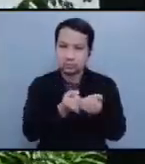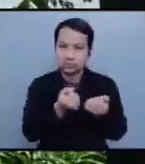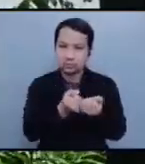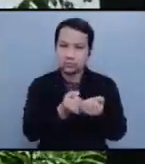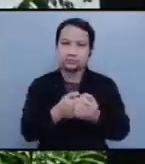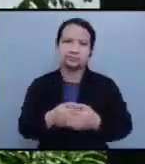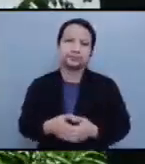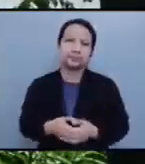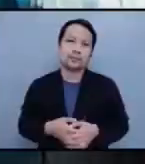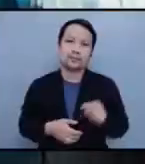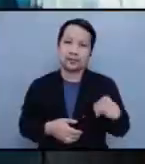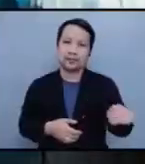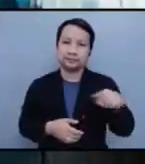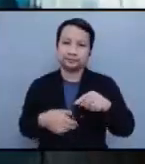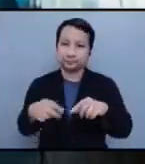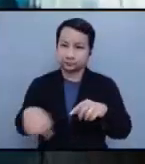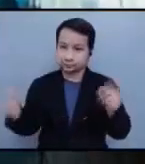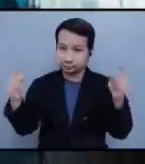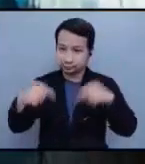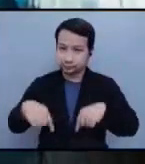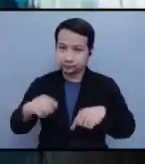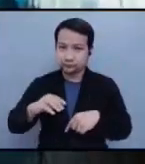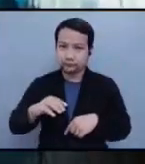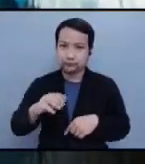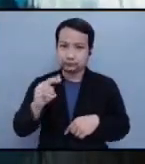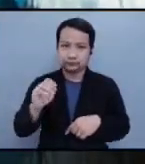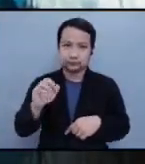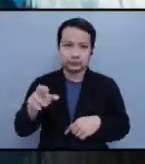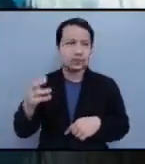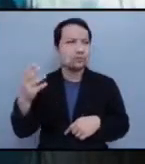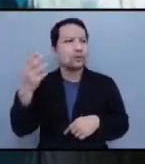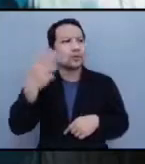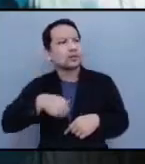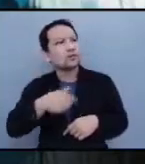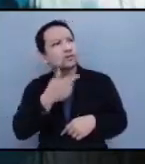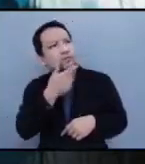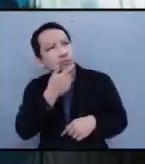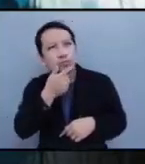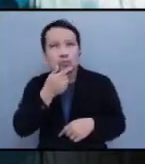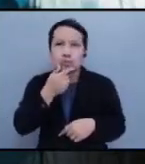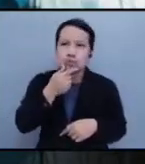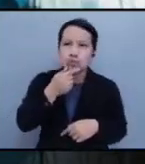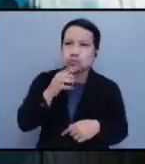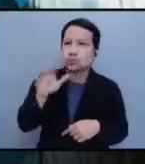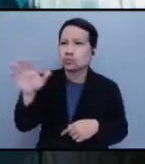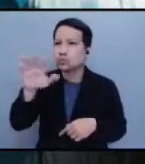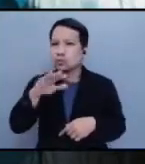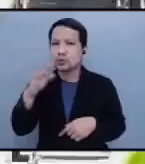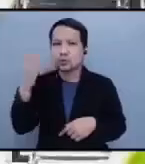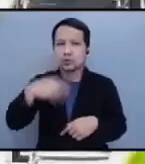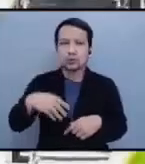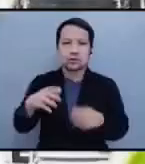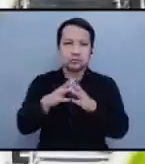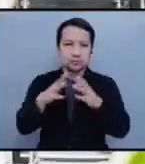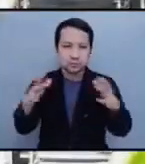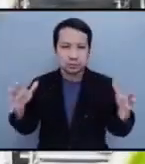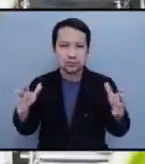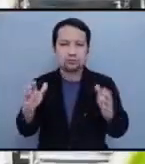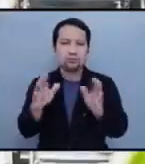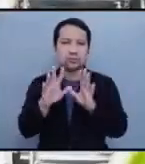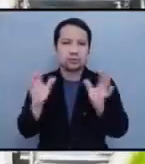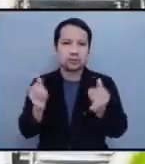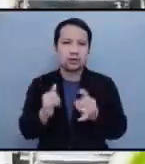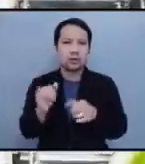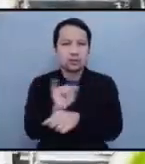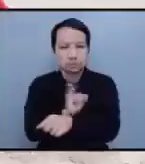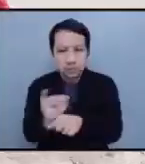Pagtungtong ko ng Maynila, unang-una maganda talaga. Kasi nakapasok agad ako sa isang malaking kumpanya. Basta masipag ka